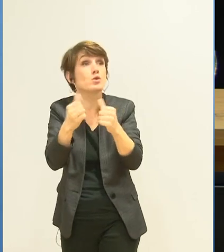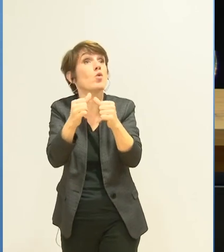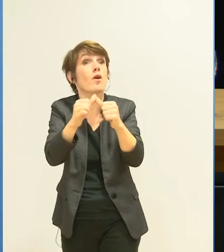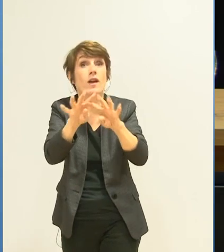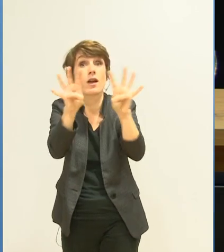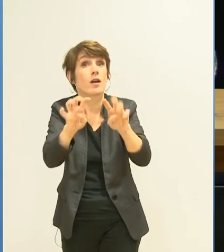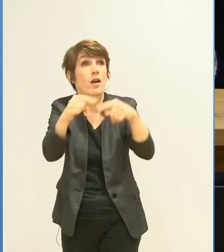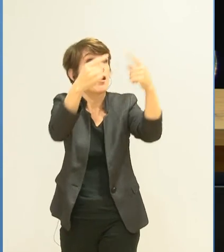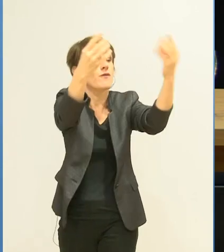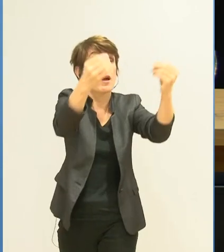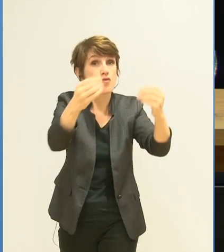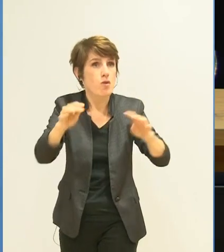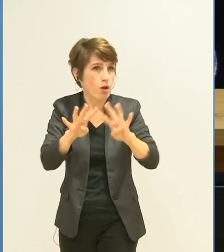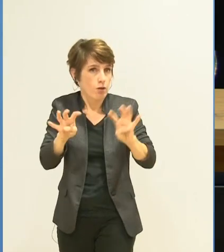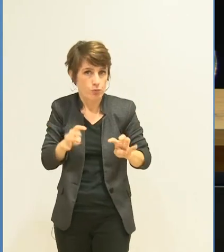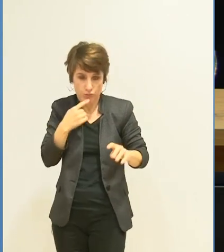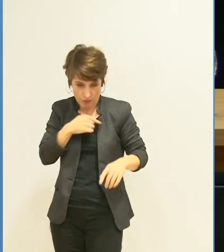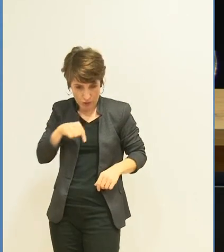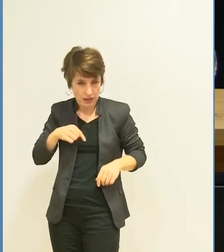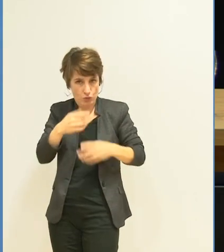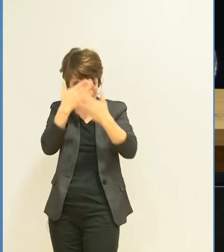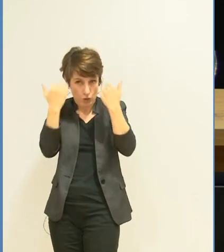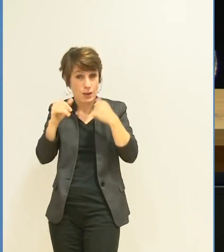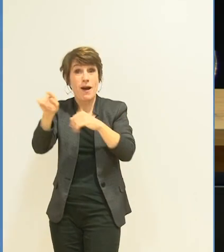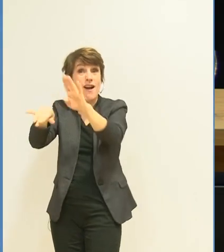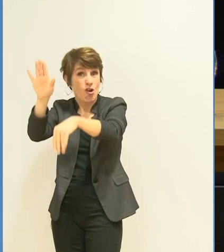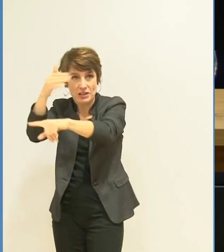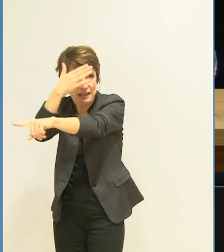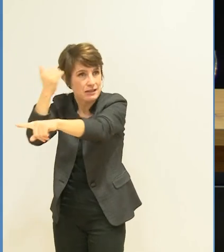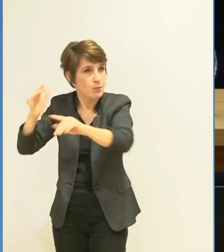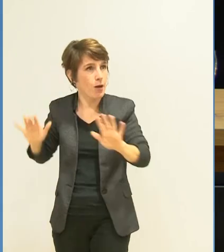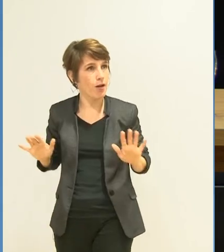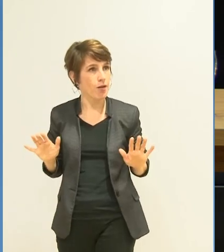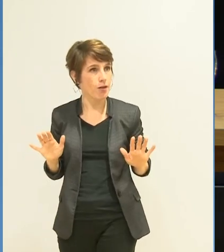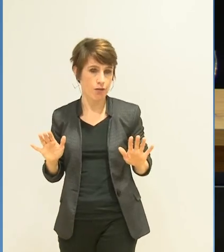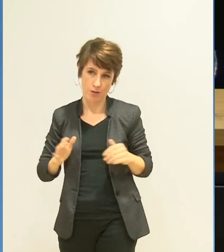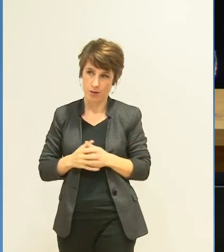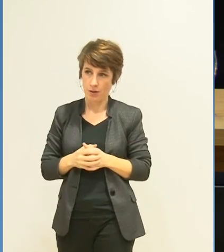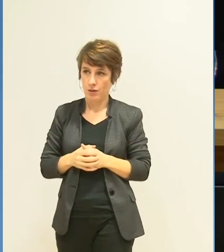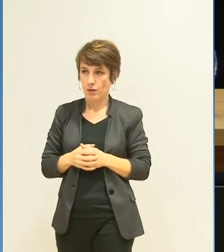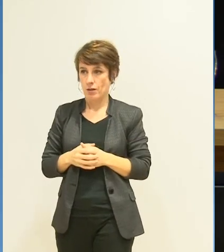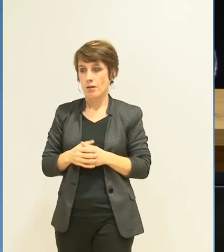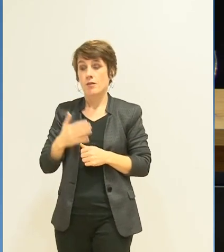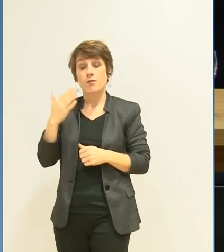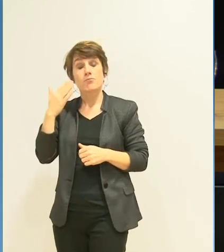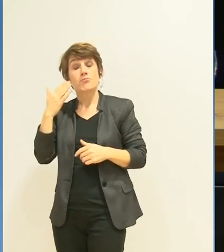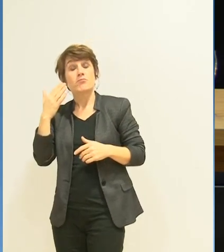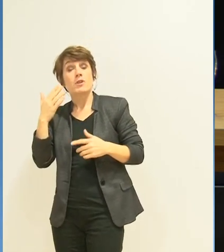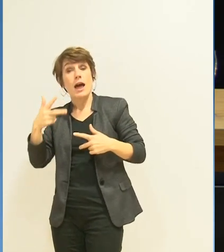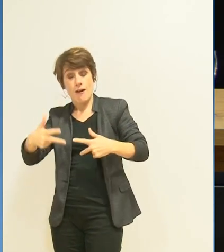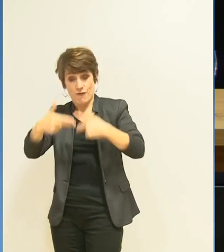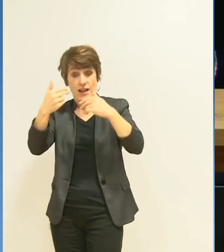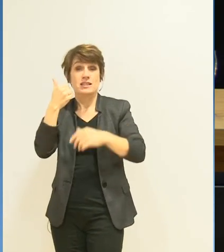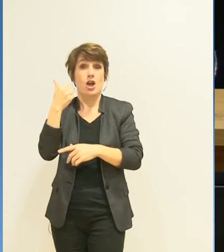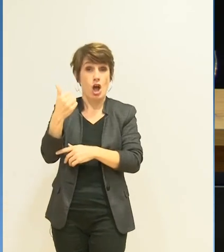ne sait pas où l'on va ni la ville ni le sélectionner si on accepte la réalisation de la phase 1 du projet qu'il